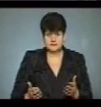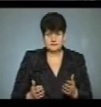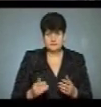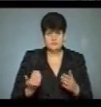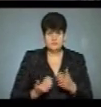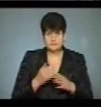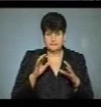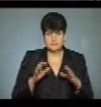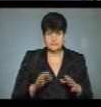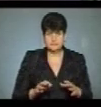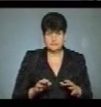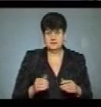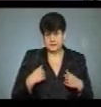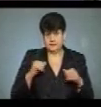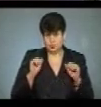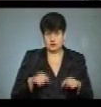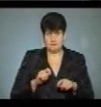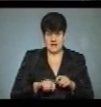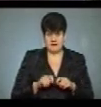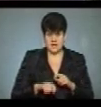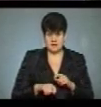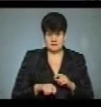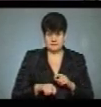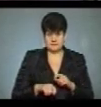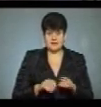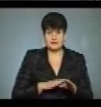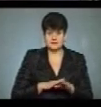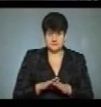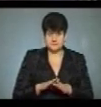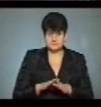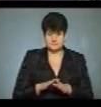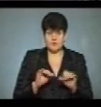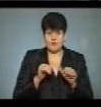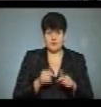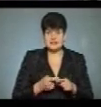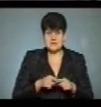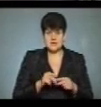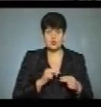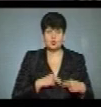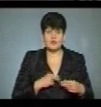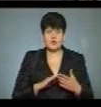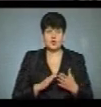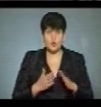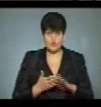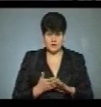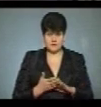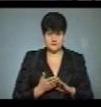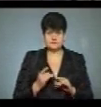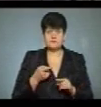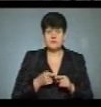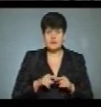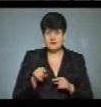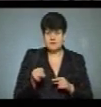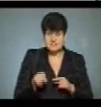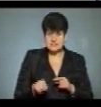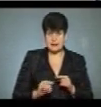новому законодавству ми можемо перевіряти і дотримання оформлення оцих трудових договорів в цього неформального